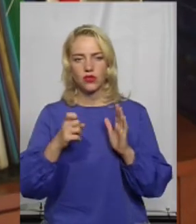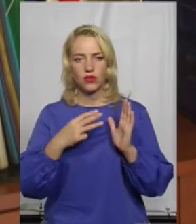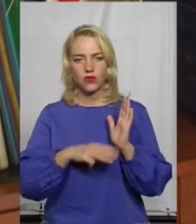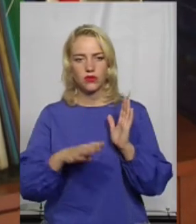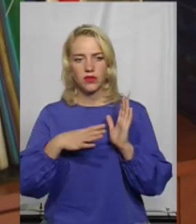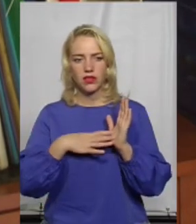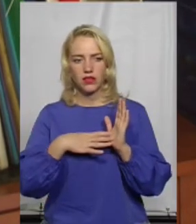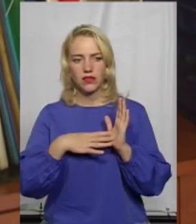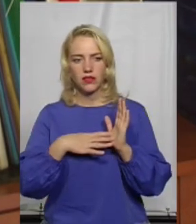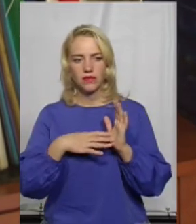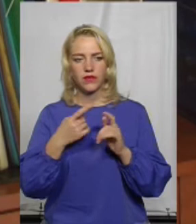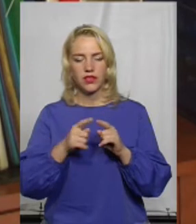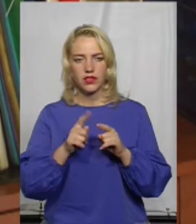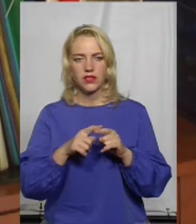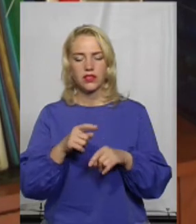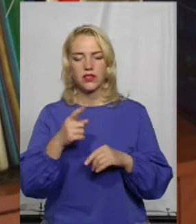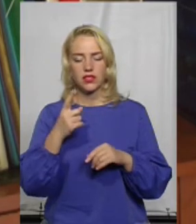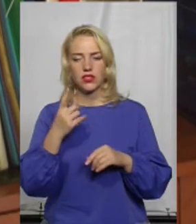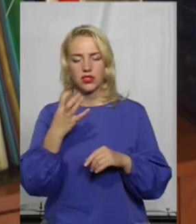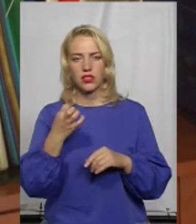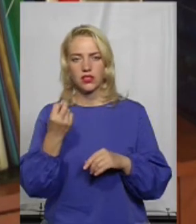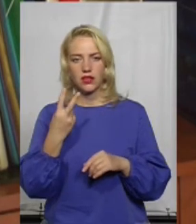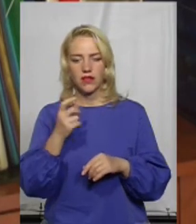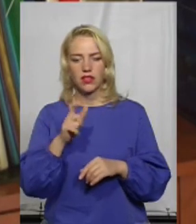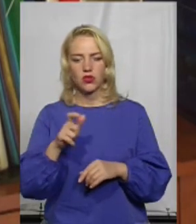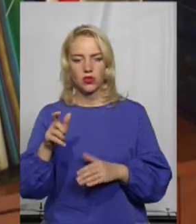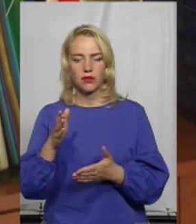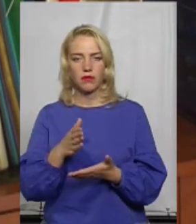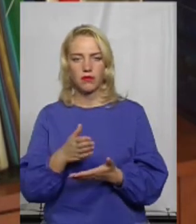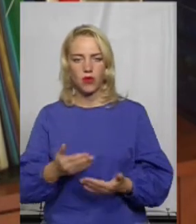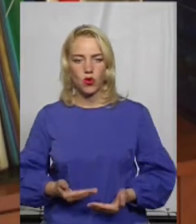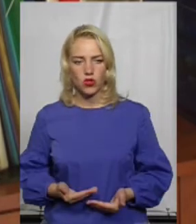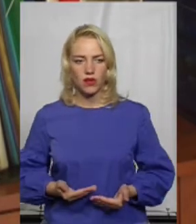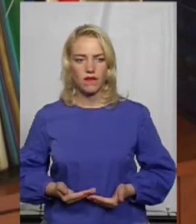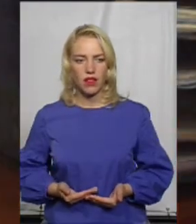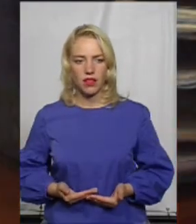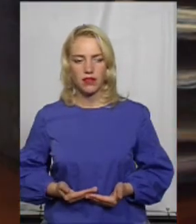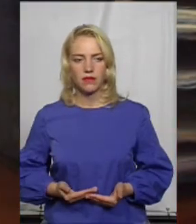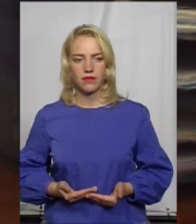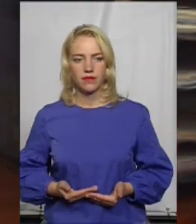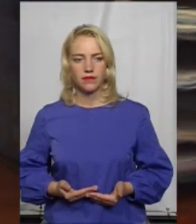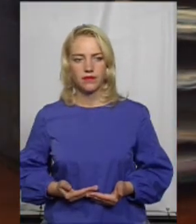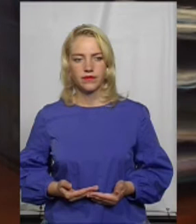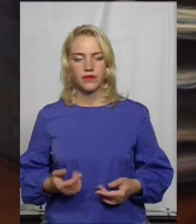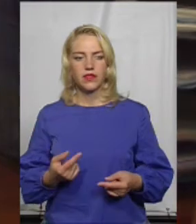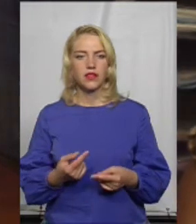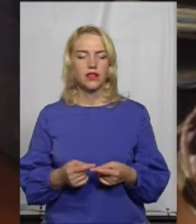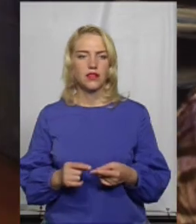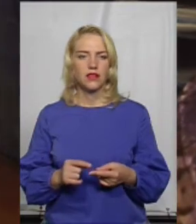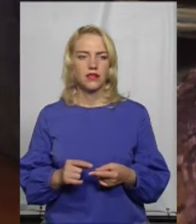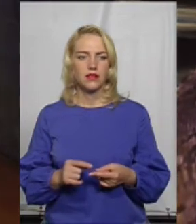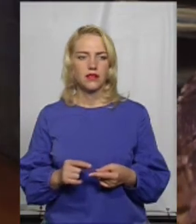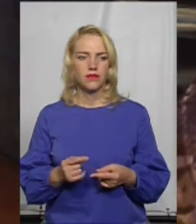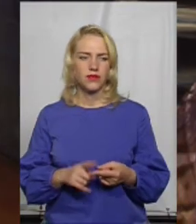6189 осіб. Із них 412 осіб проживали, потребували притулку. Тобто це доволі